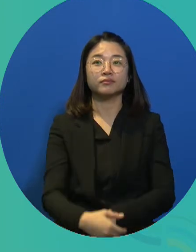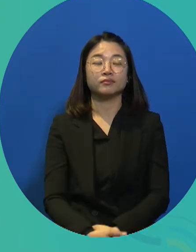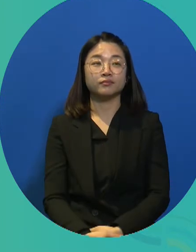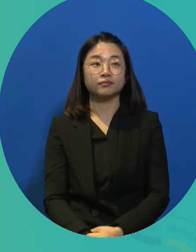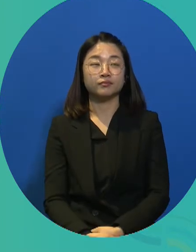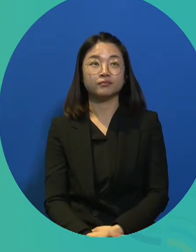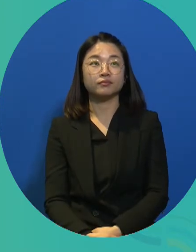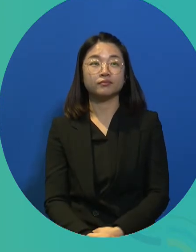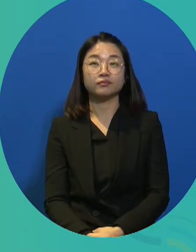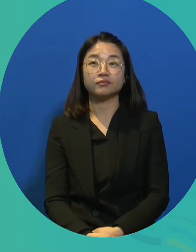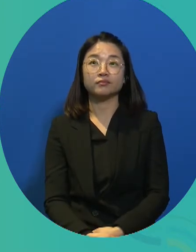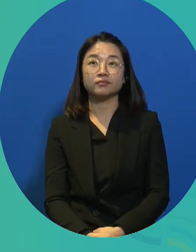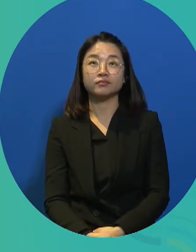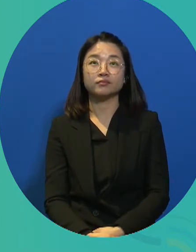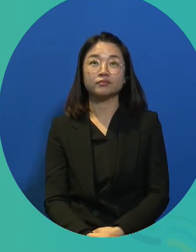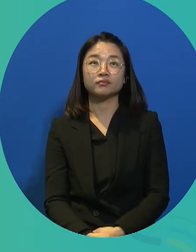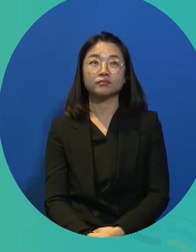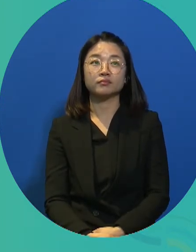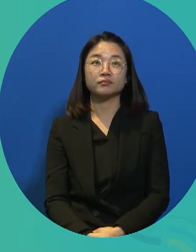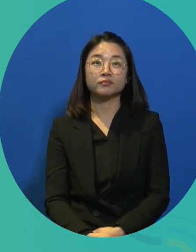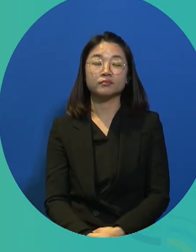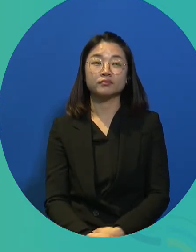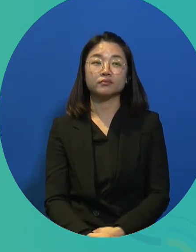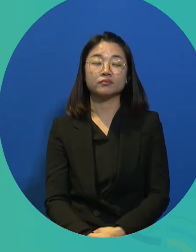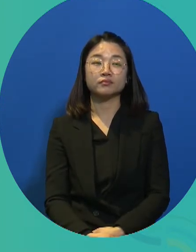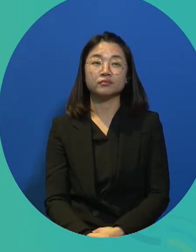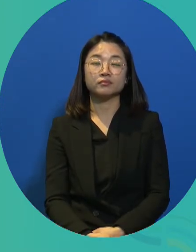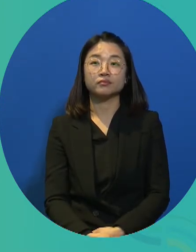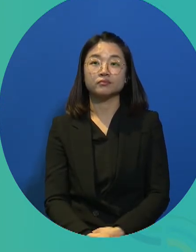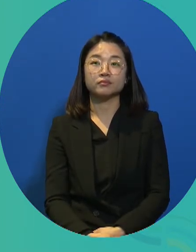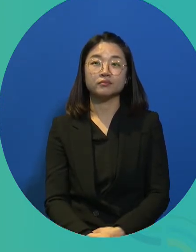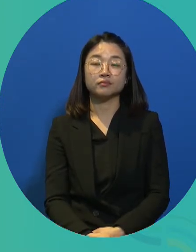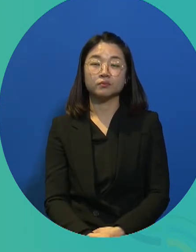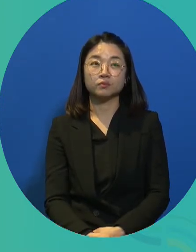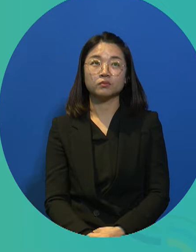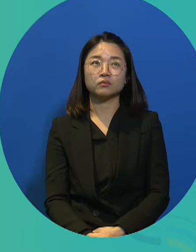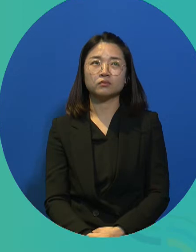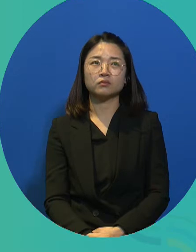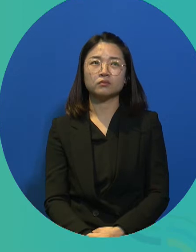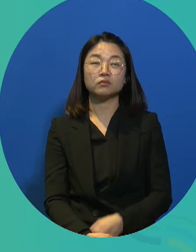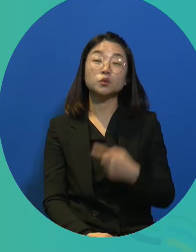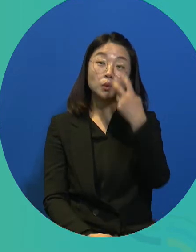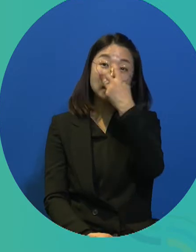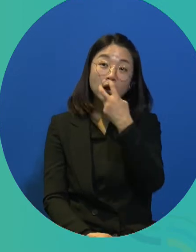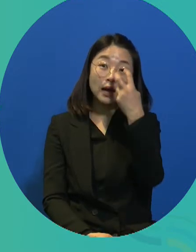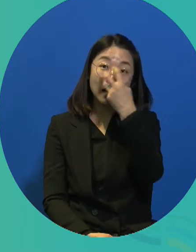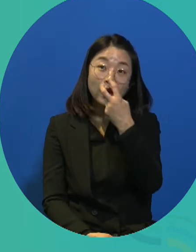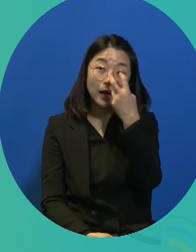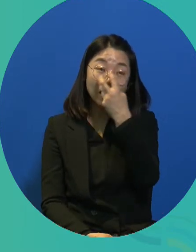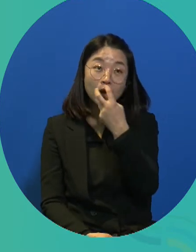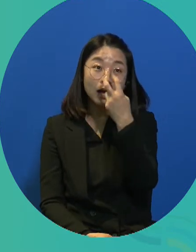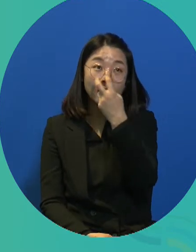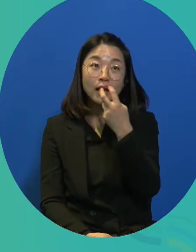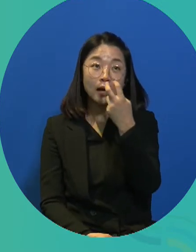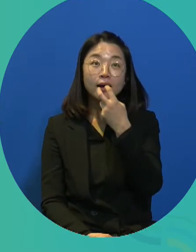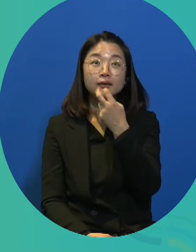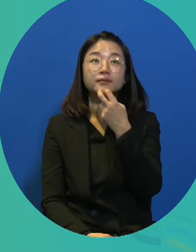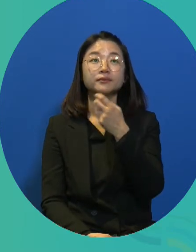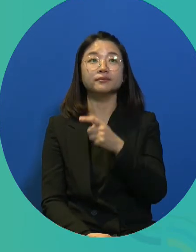네, 넘어가도록 하겠고요. 다음으로는 직권조사 혹은 조사에 대한